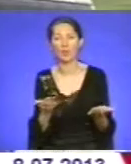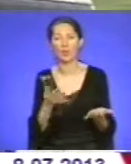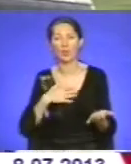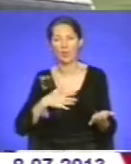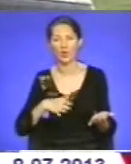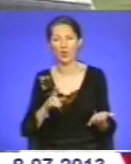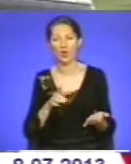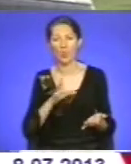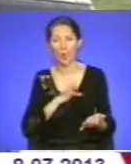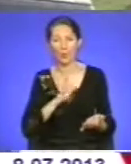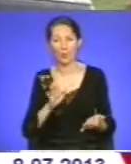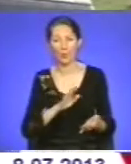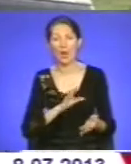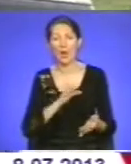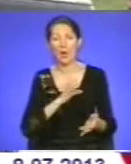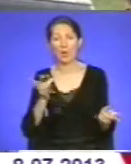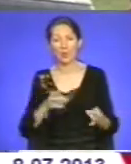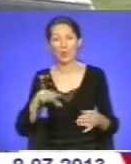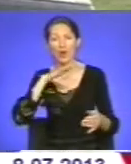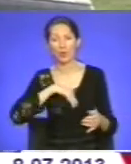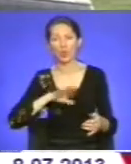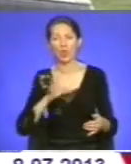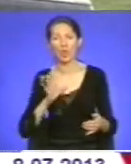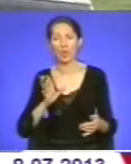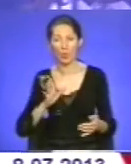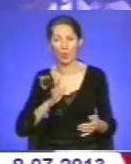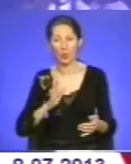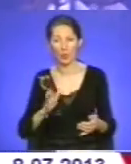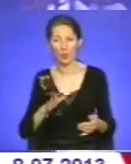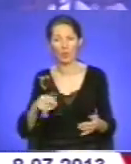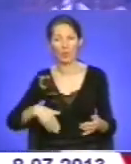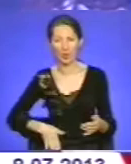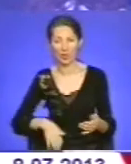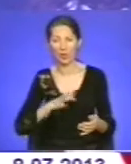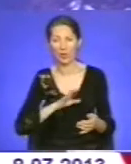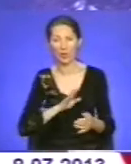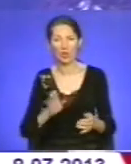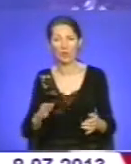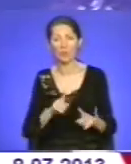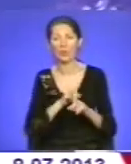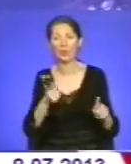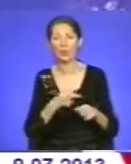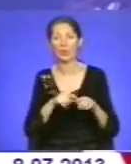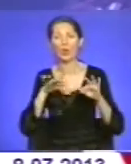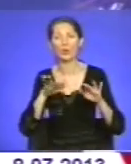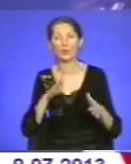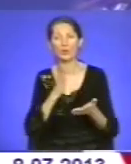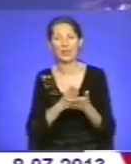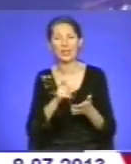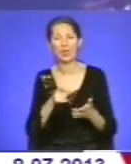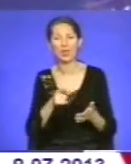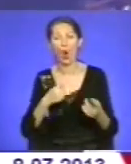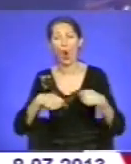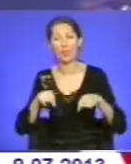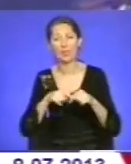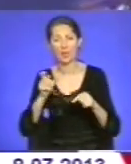Багатим треба в душі бути. Кишеня багато, то не дуже. Особливістю цього дійства є те, що організатори запрошують